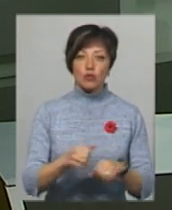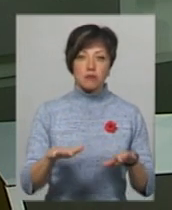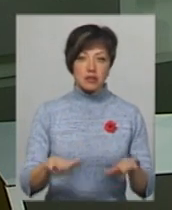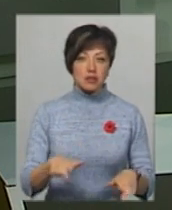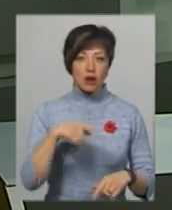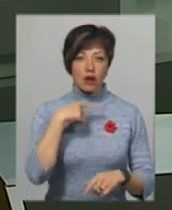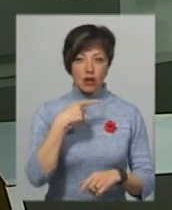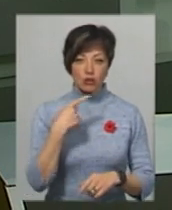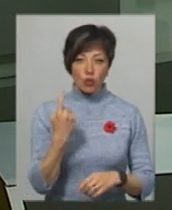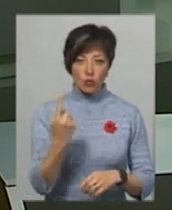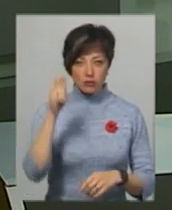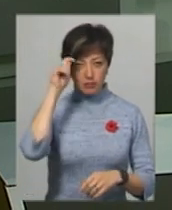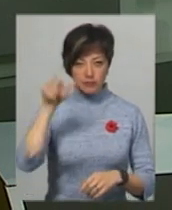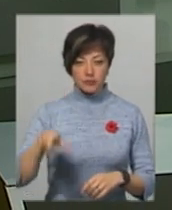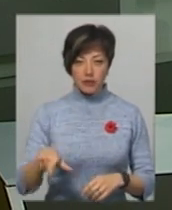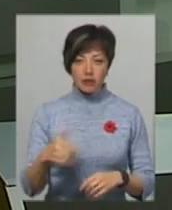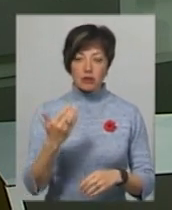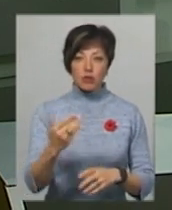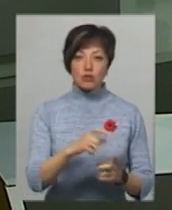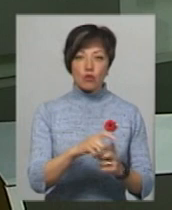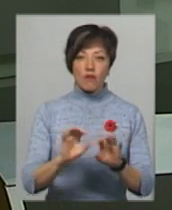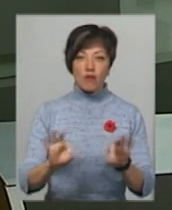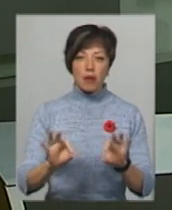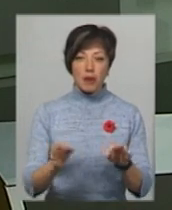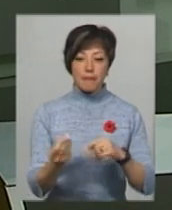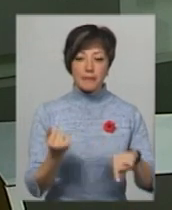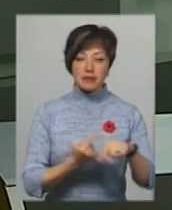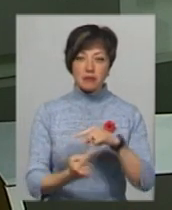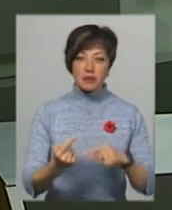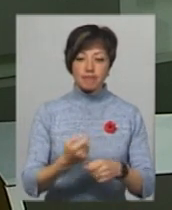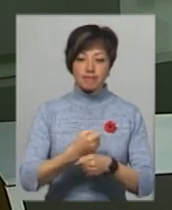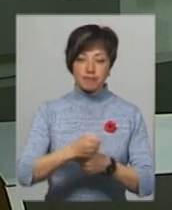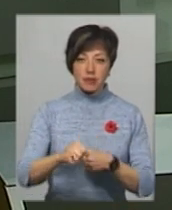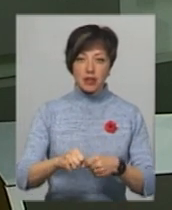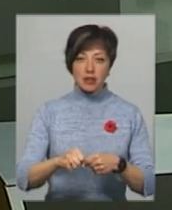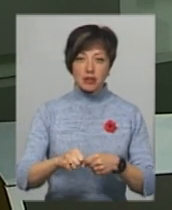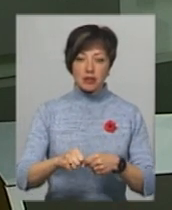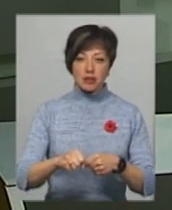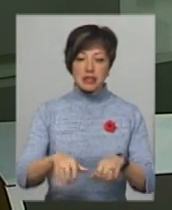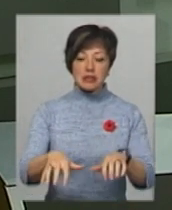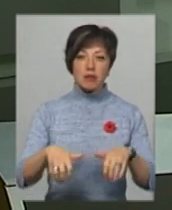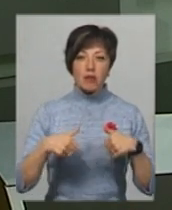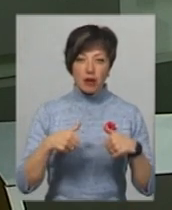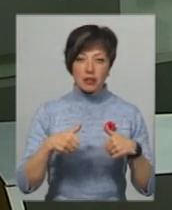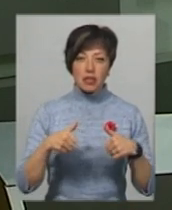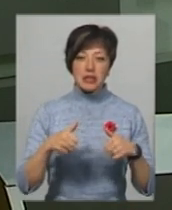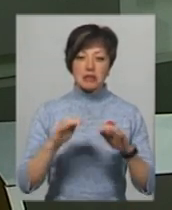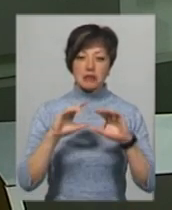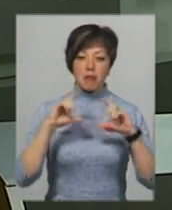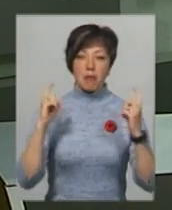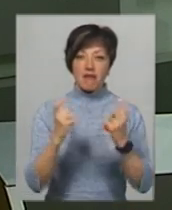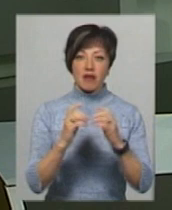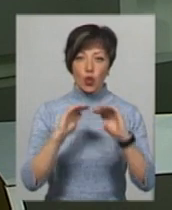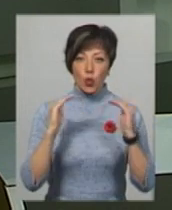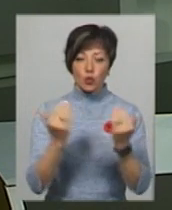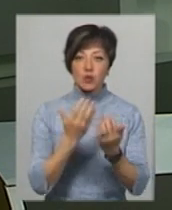із них – Павло Щепановський. За його словами, підприємців зобов'язують забрати з критого торгівельного павільйону свої кіоски,